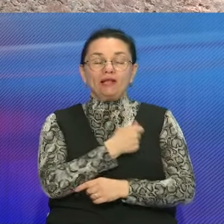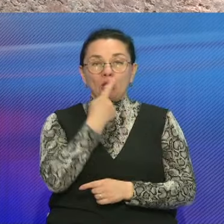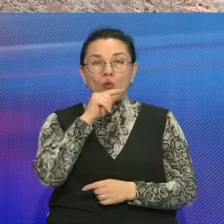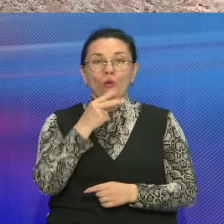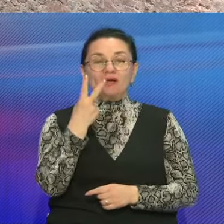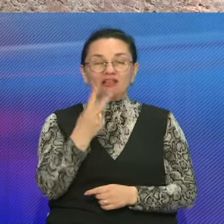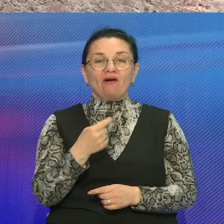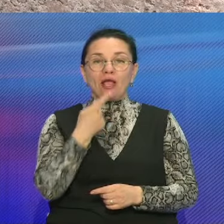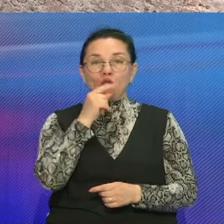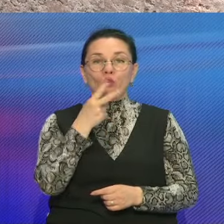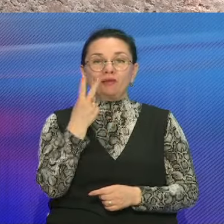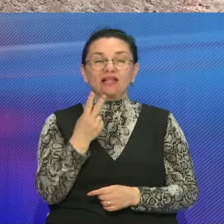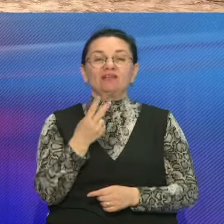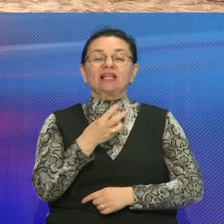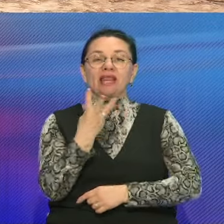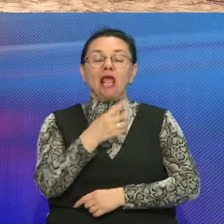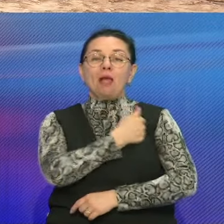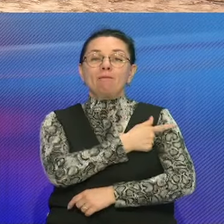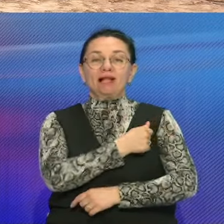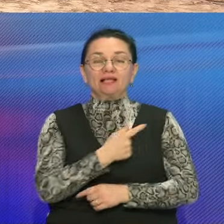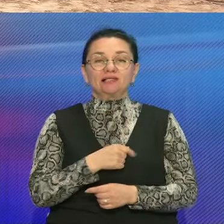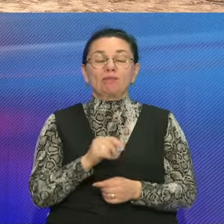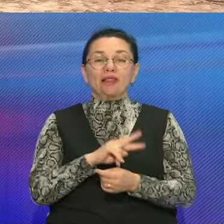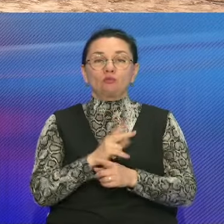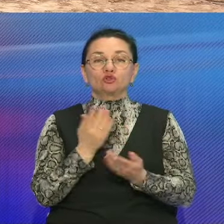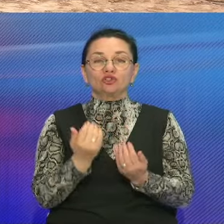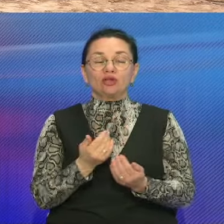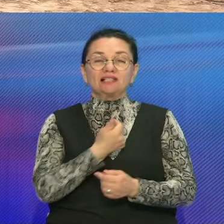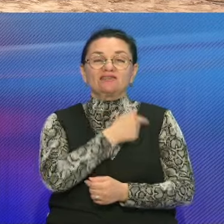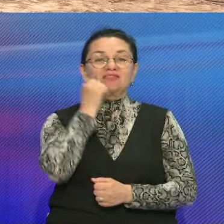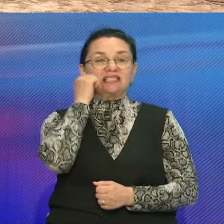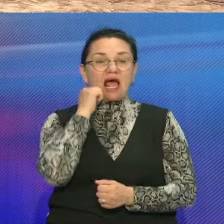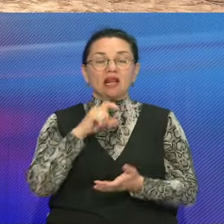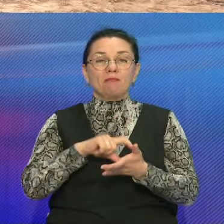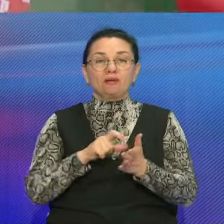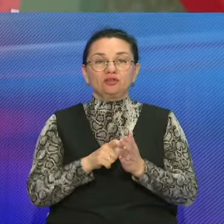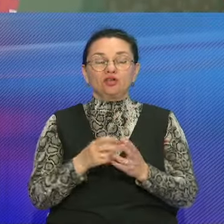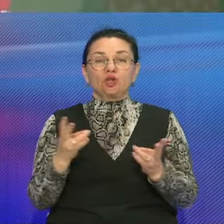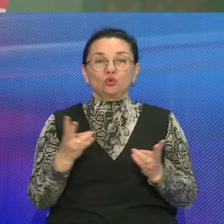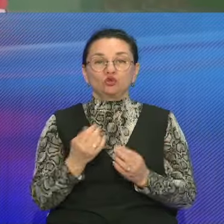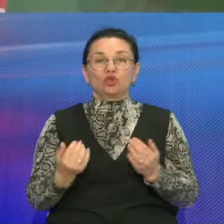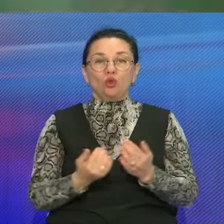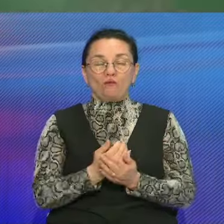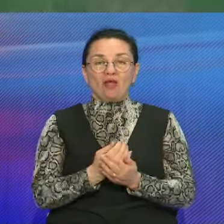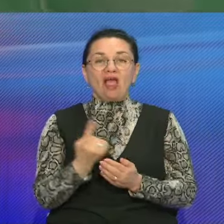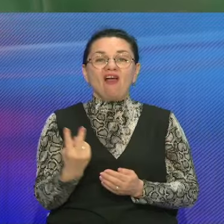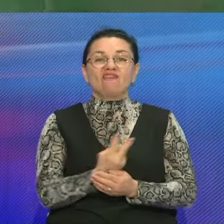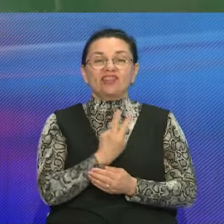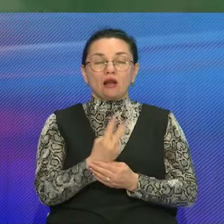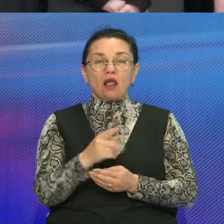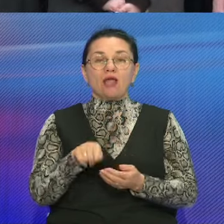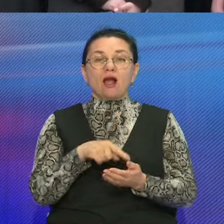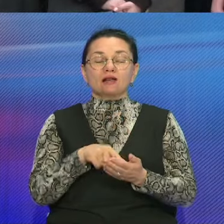3. Клініки розміщені у старих будинках, які не відповідають сучасним потребуванням. Вторая городская больница